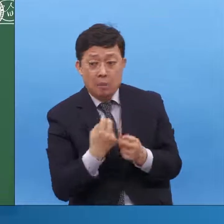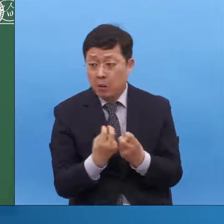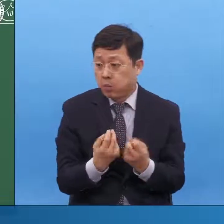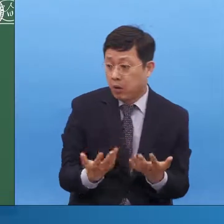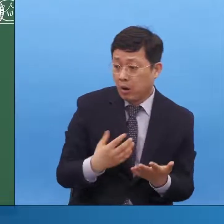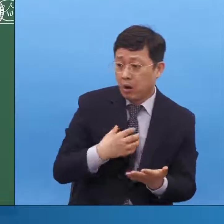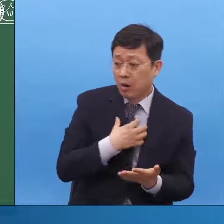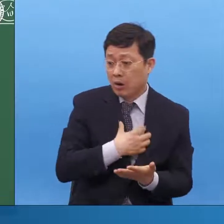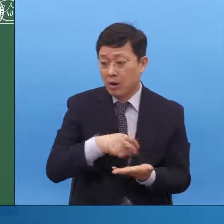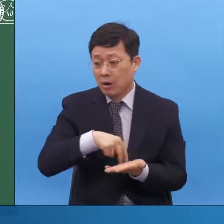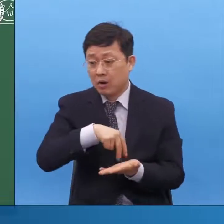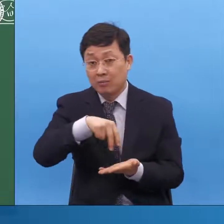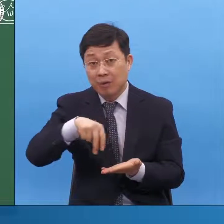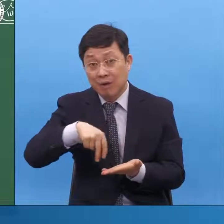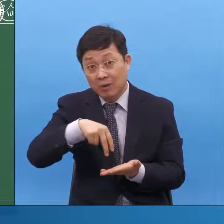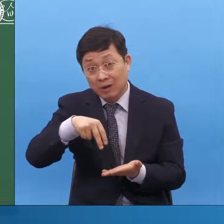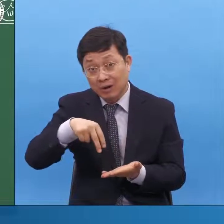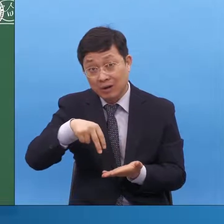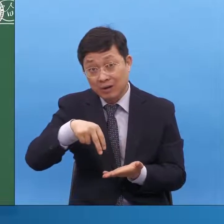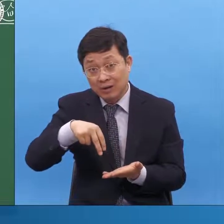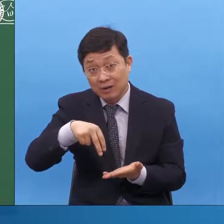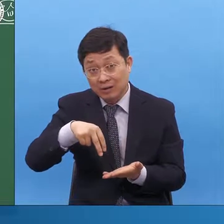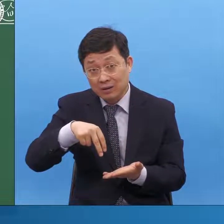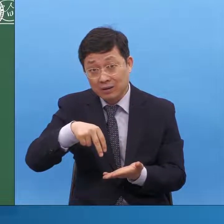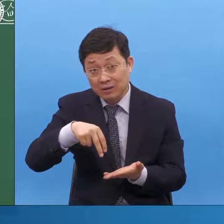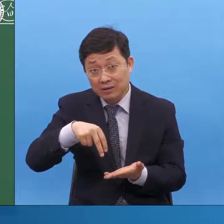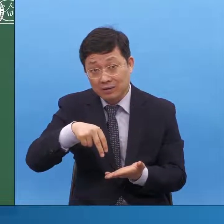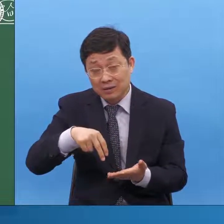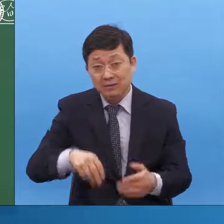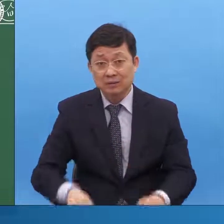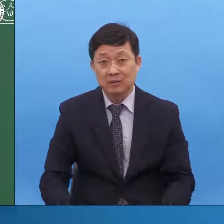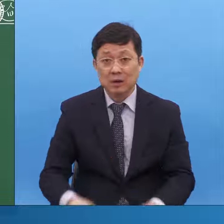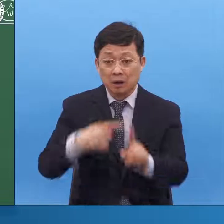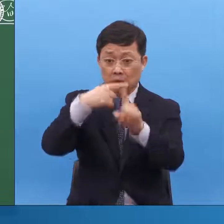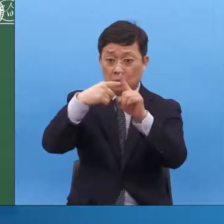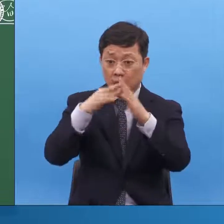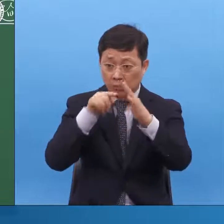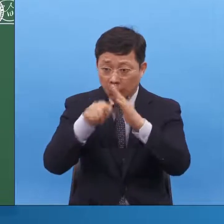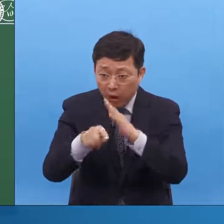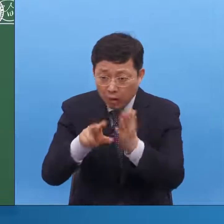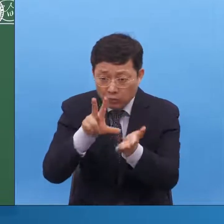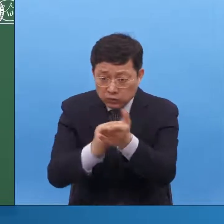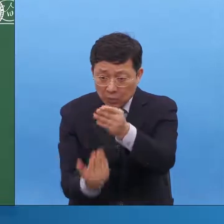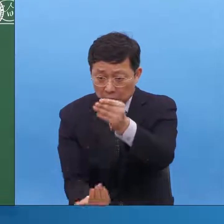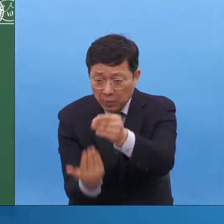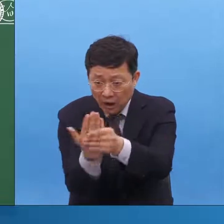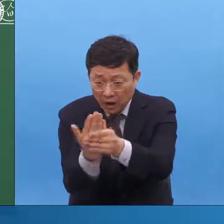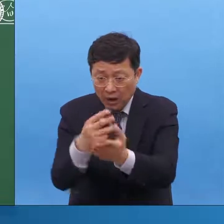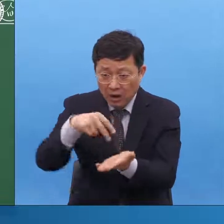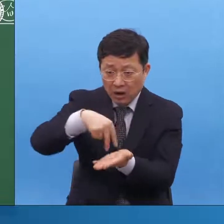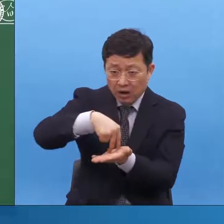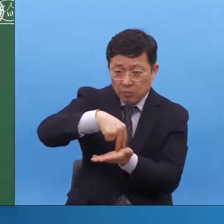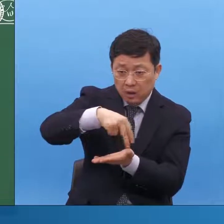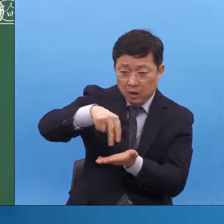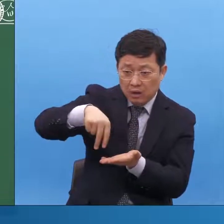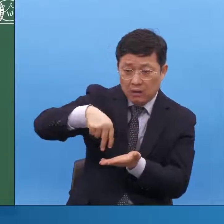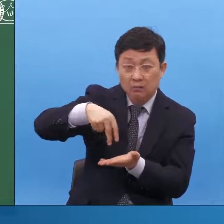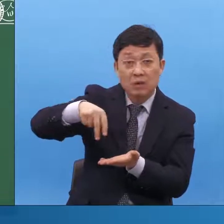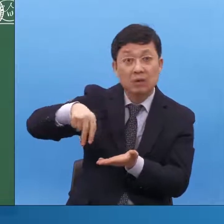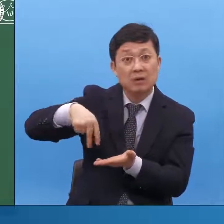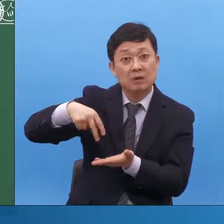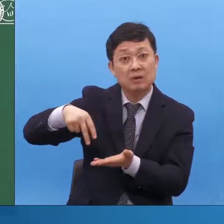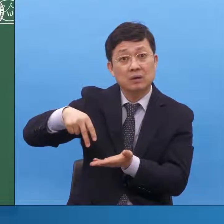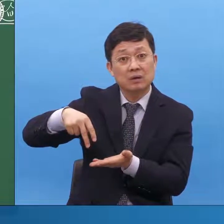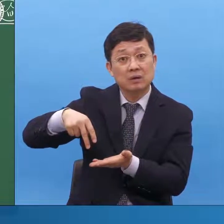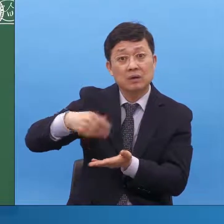become an adult and face hardships, you won't know the way. 당장 교회가 막 시험 들 때 있어 길을 못 찾아. There will be times the church falls into a trial. You won't be able to find your